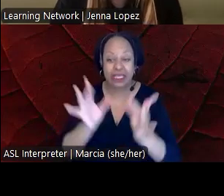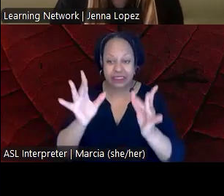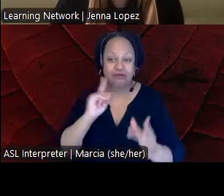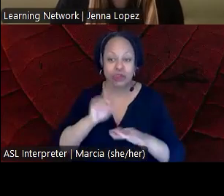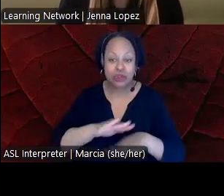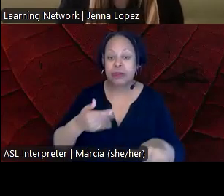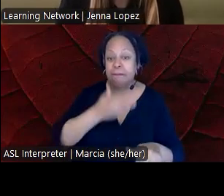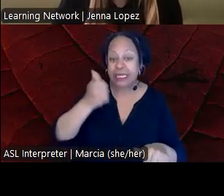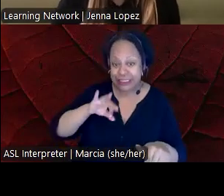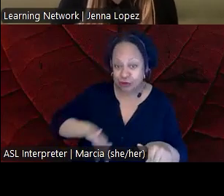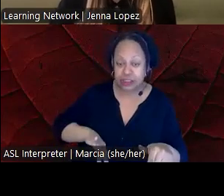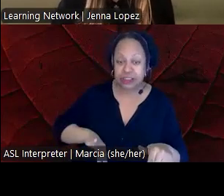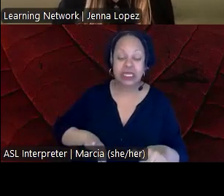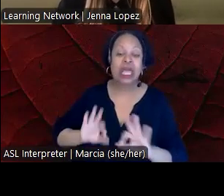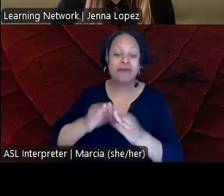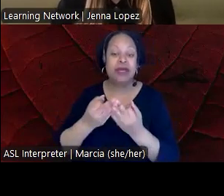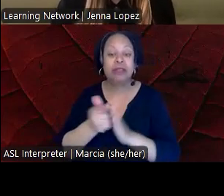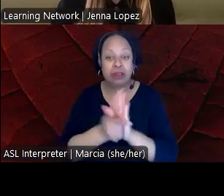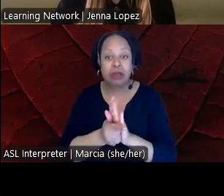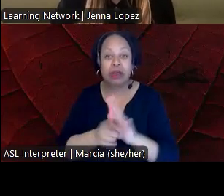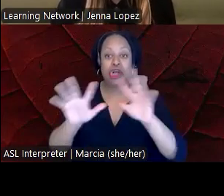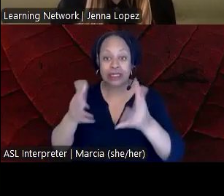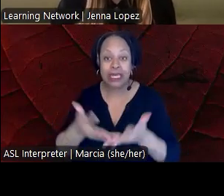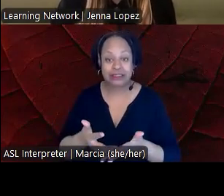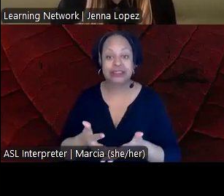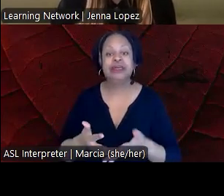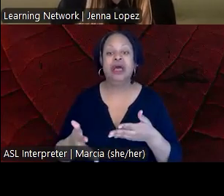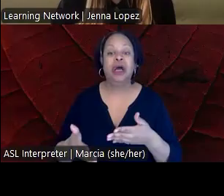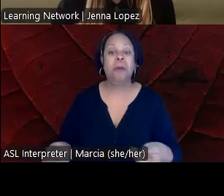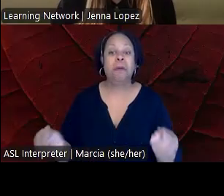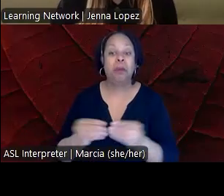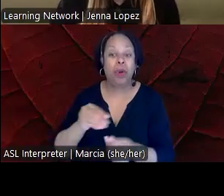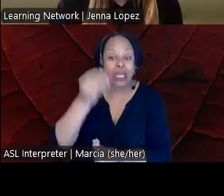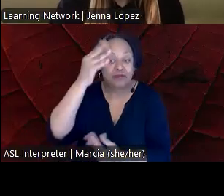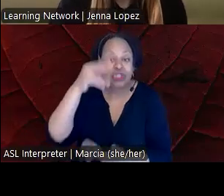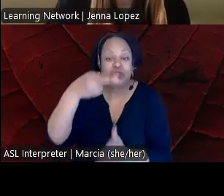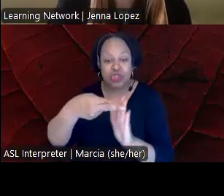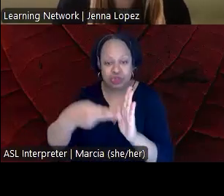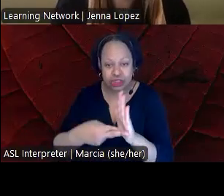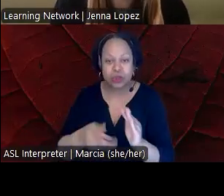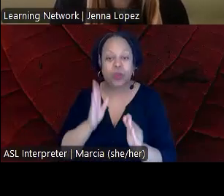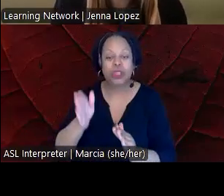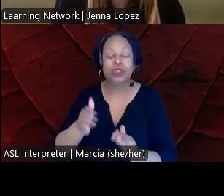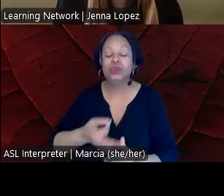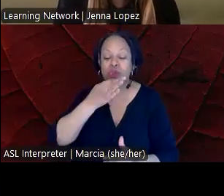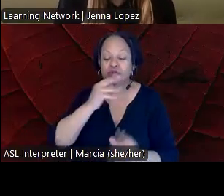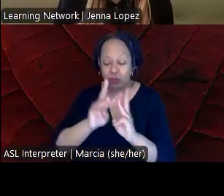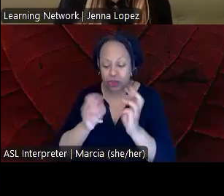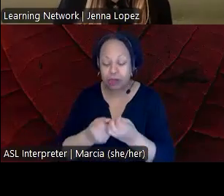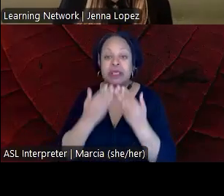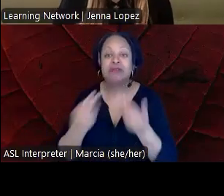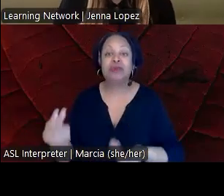de l'enfant dans le contexte du droit familial ». Et encore une fois, il y aura d'autres informations et sur